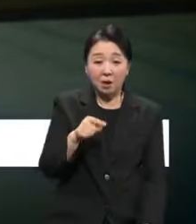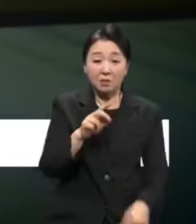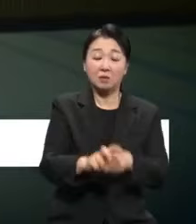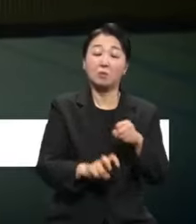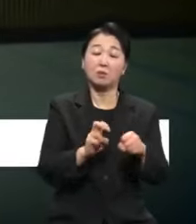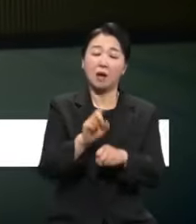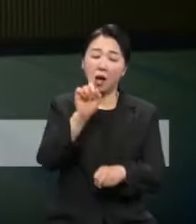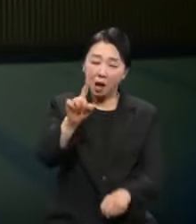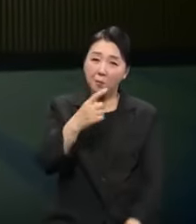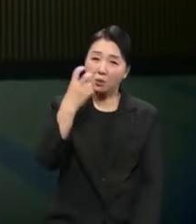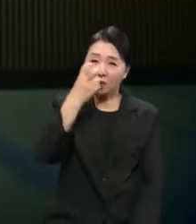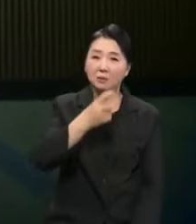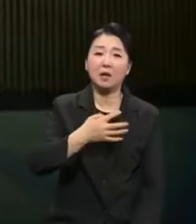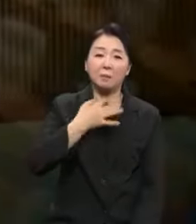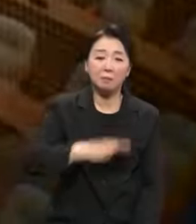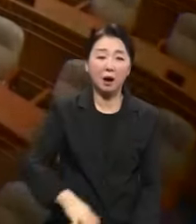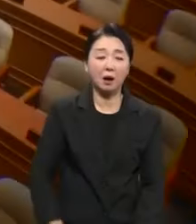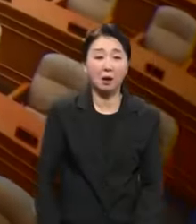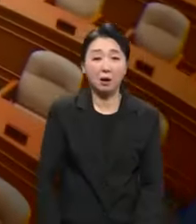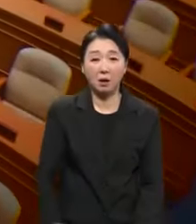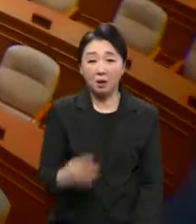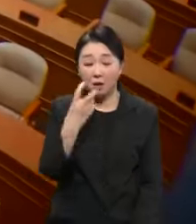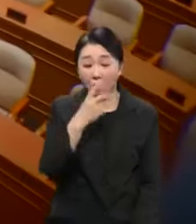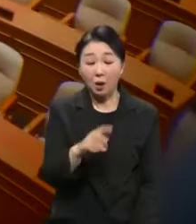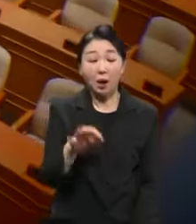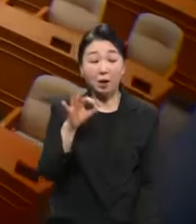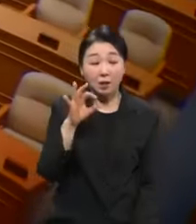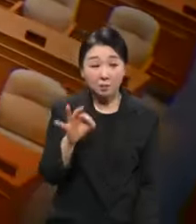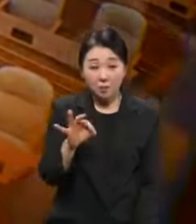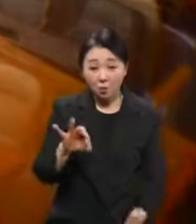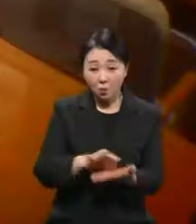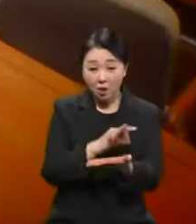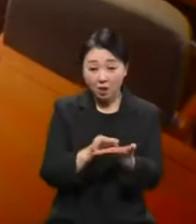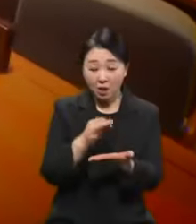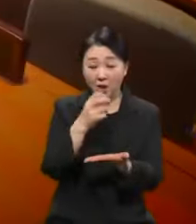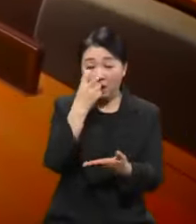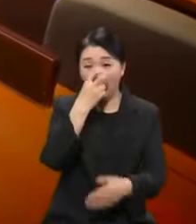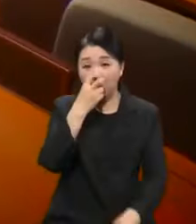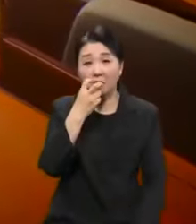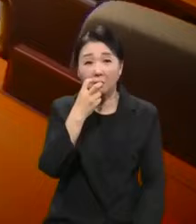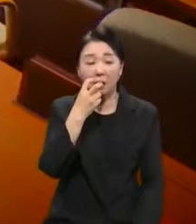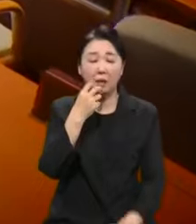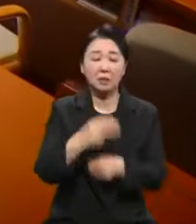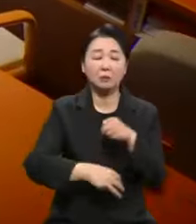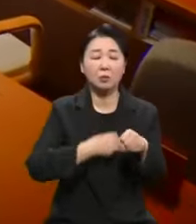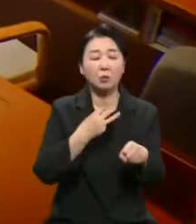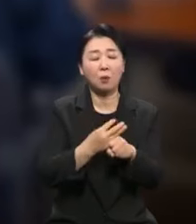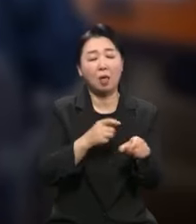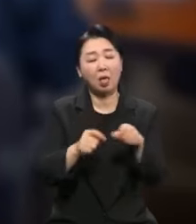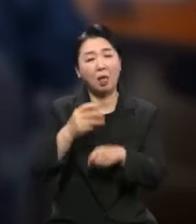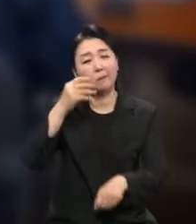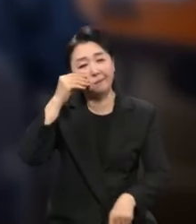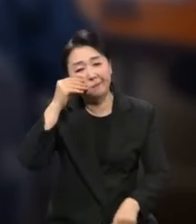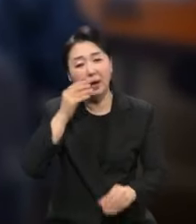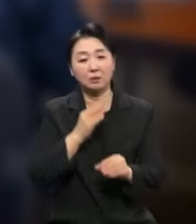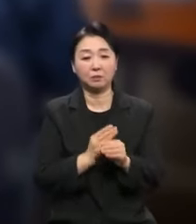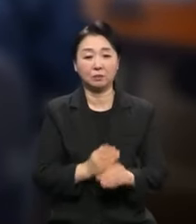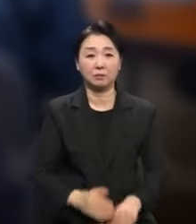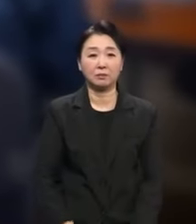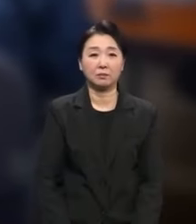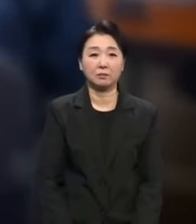없었어요. 임대아파트 관리비 회계감사 의무화 법안은 3년째 국회에서 잠들어 있습니다. JTBC